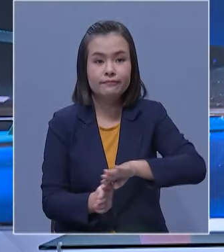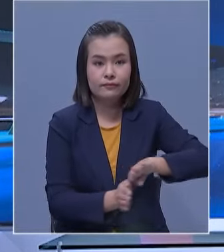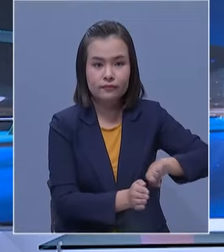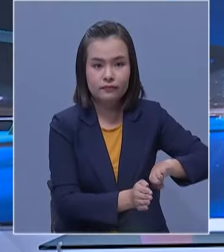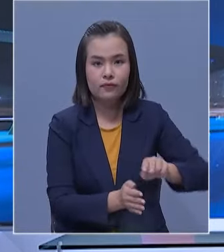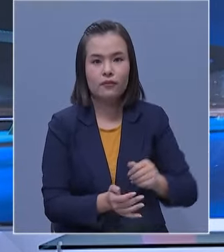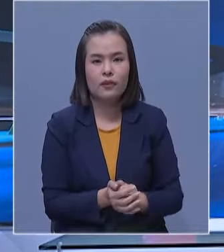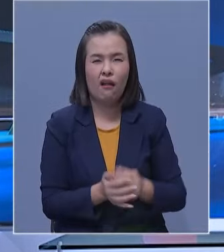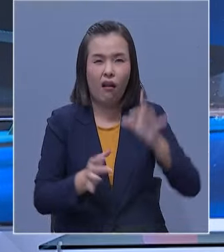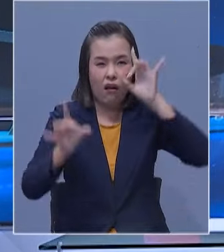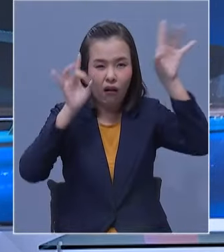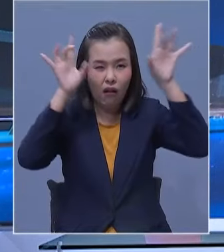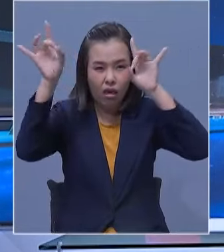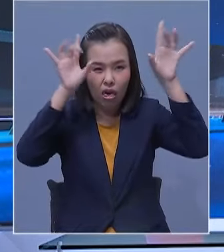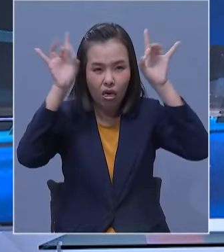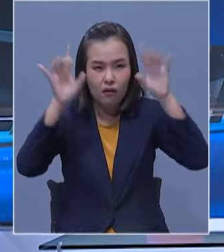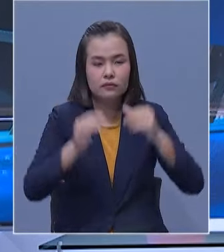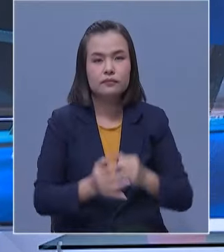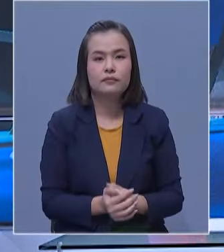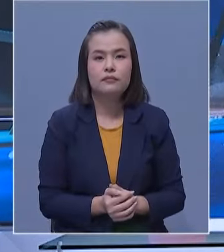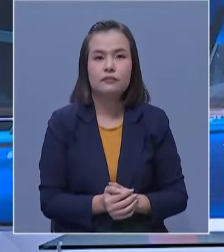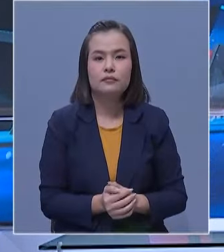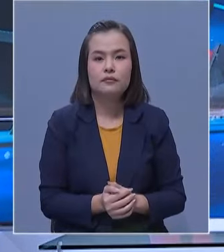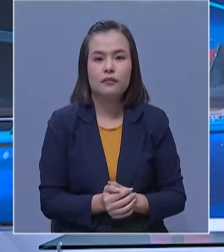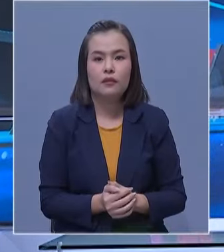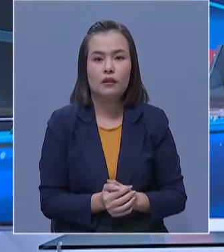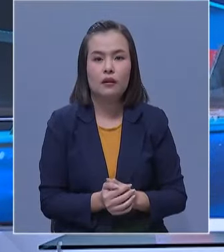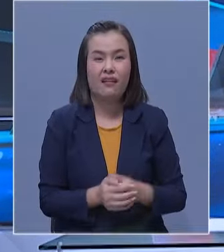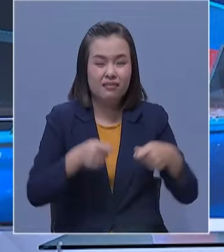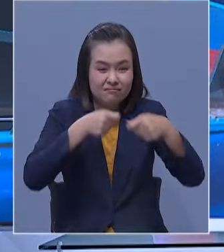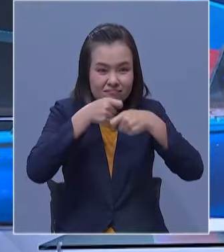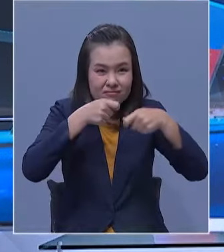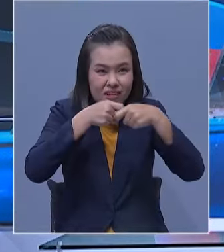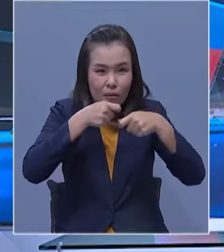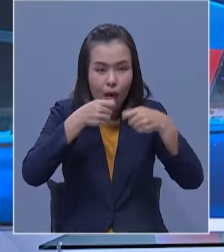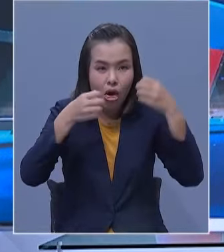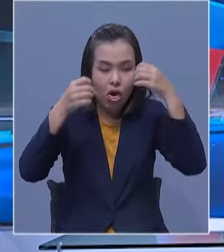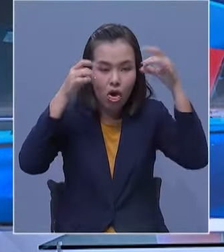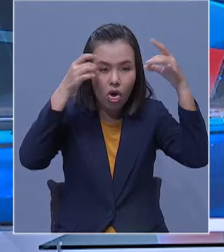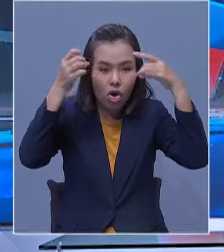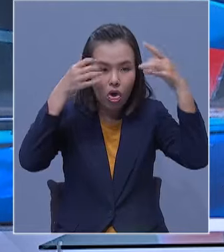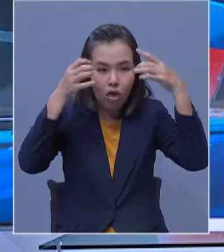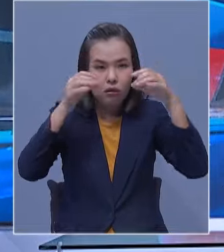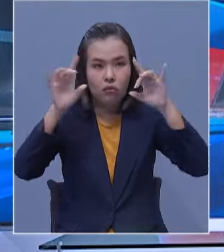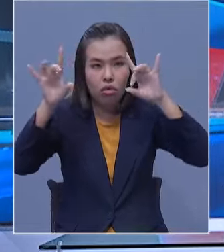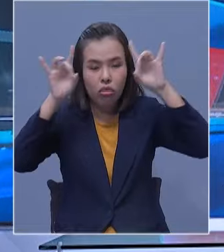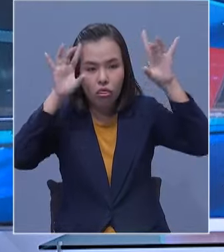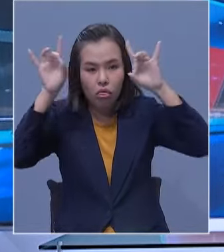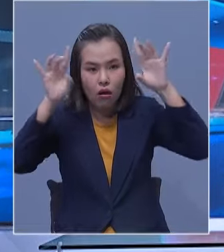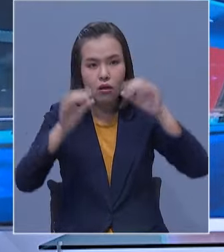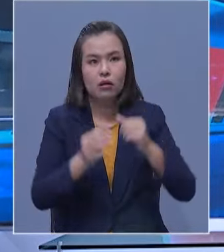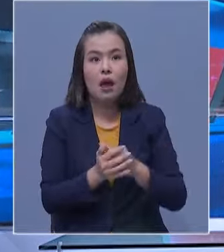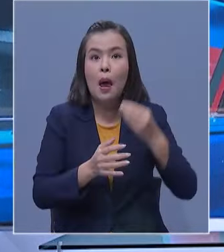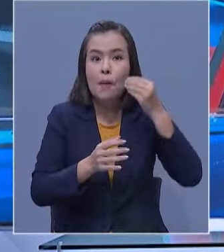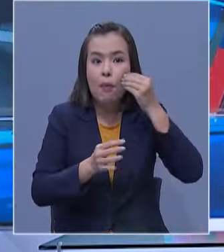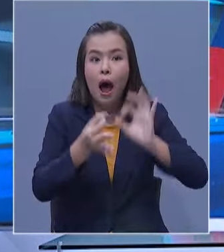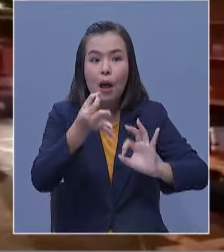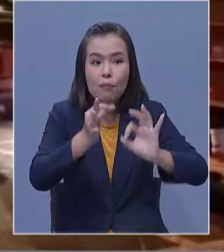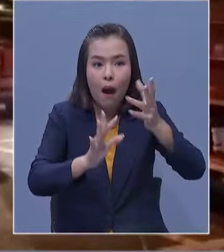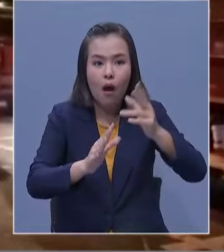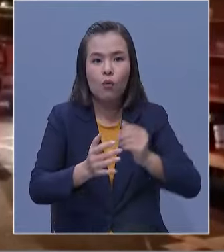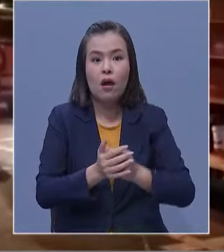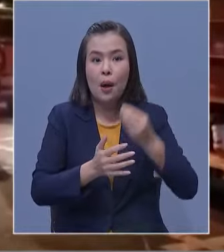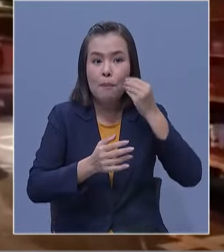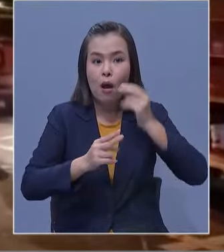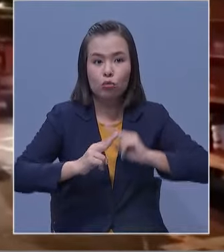เหตุคนคุ้มคลั่งค่ะมาจากการเมายาบ้าแล้วก็เกิดอาการหลอนคราวนี้เผาบ้านตัวเองนะคะ